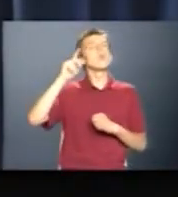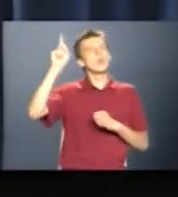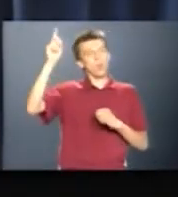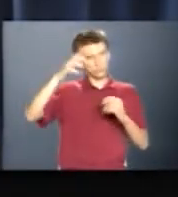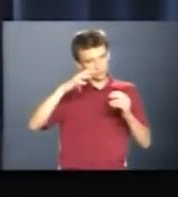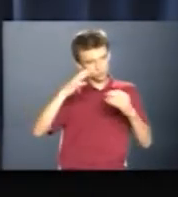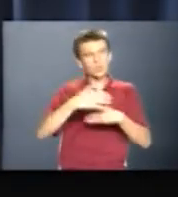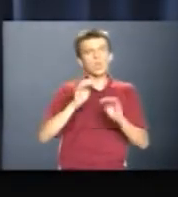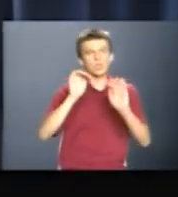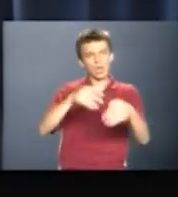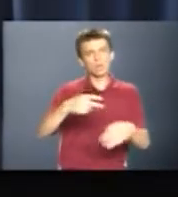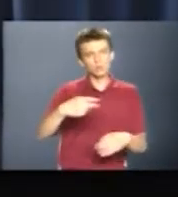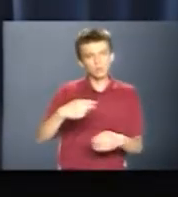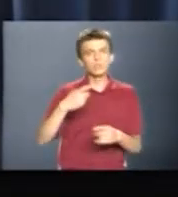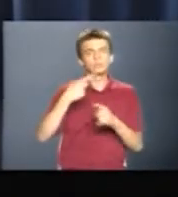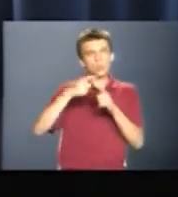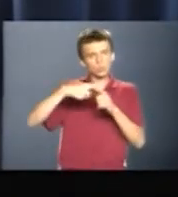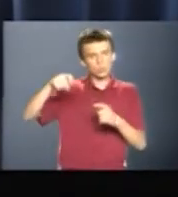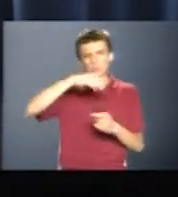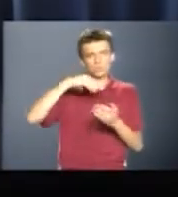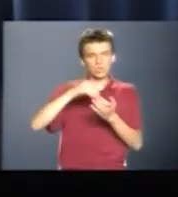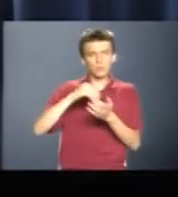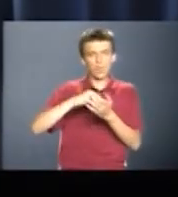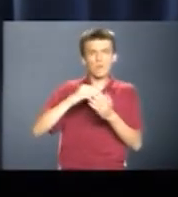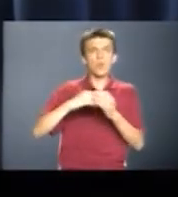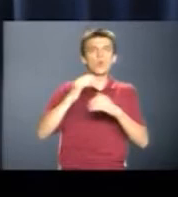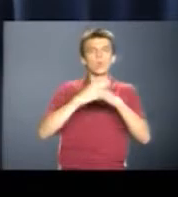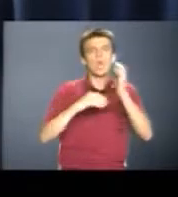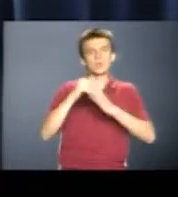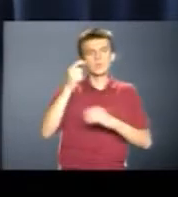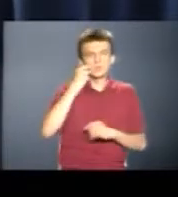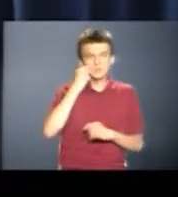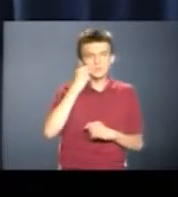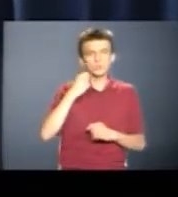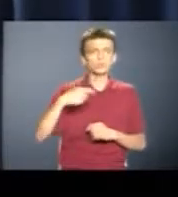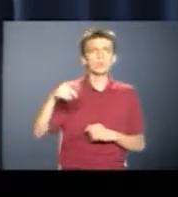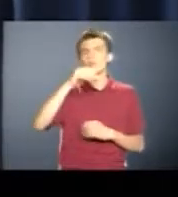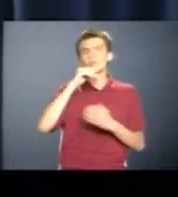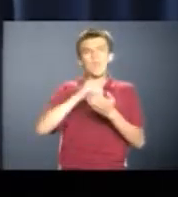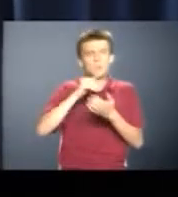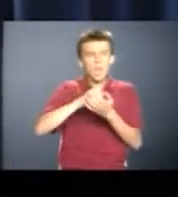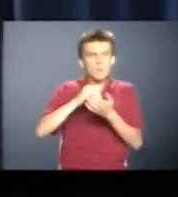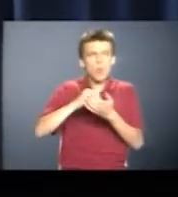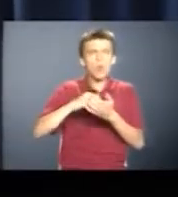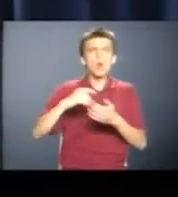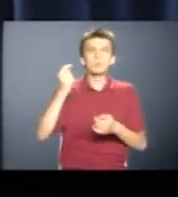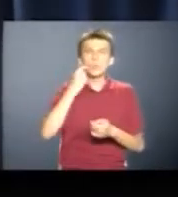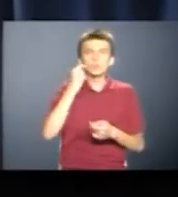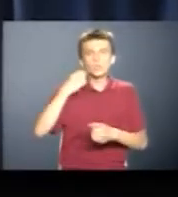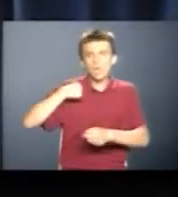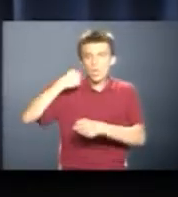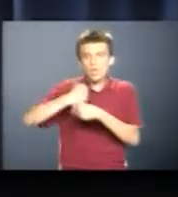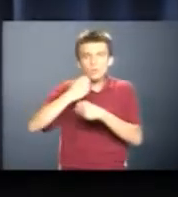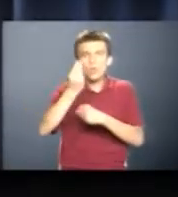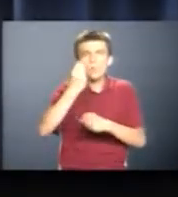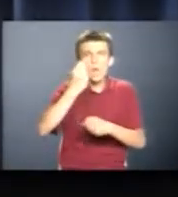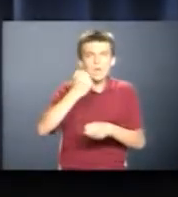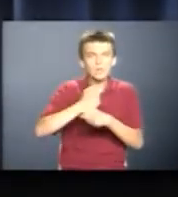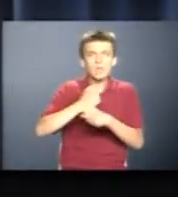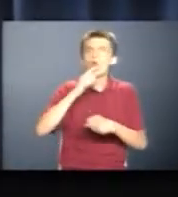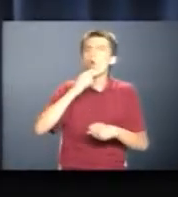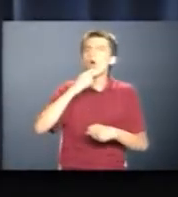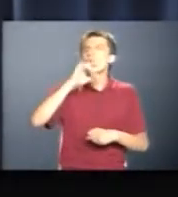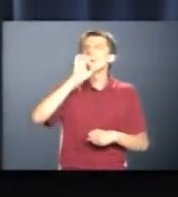U mjesecu Ramazanu nastojimo, a i u drugim prilikama, imati djela za koja neće znati niko drugi nego uzvišeni